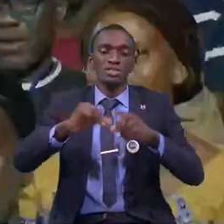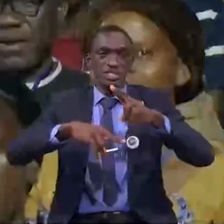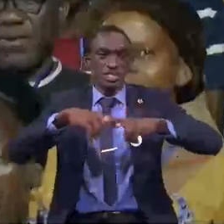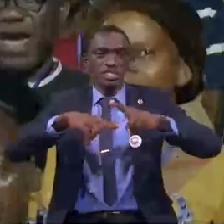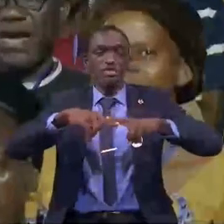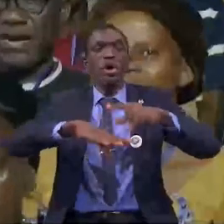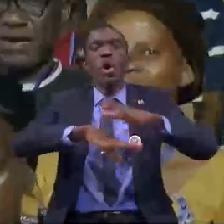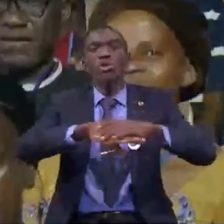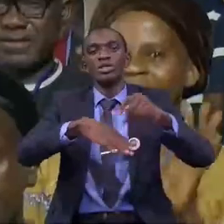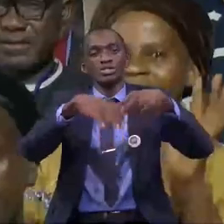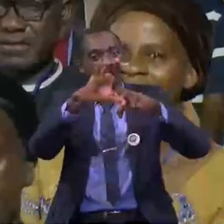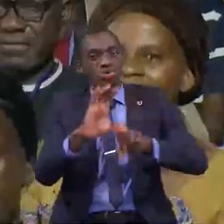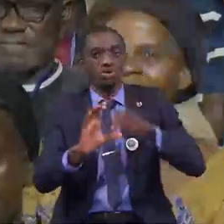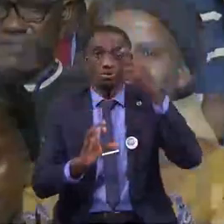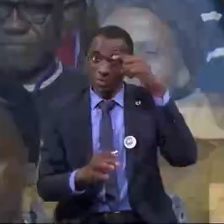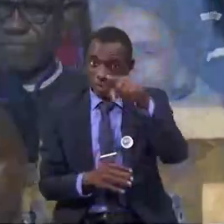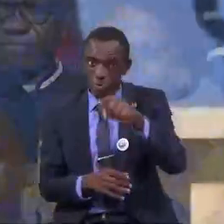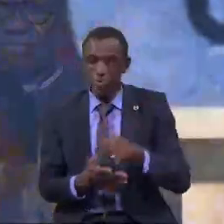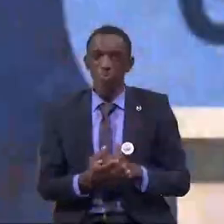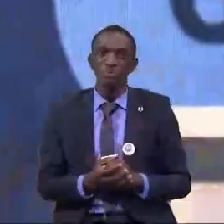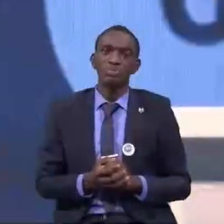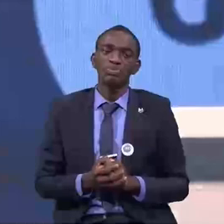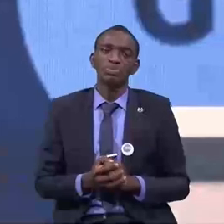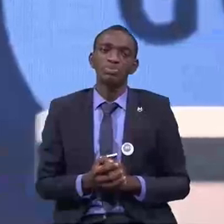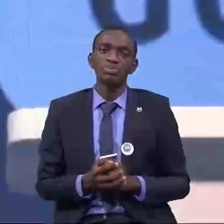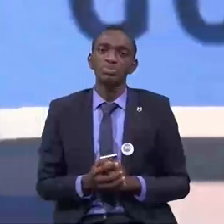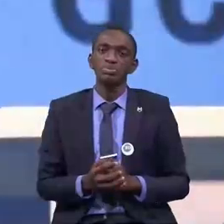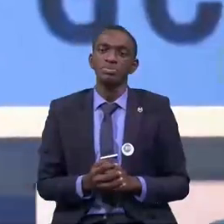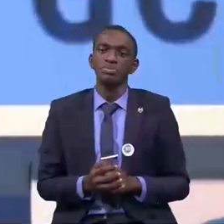Mais Christ est toujours assis sur le trône pour toi.